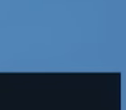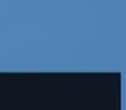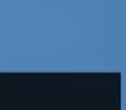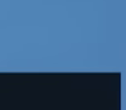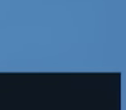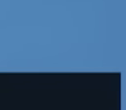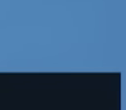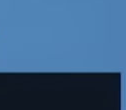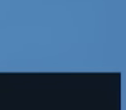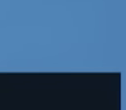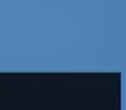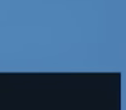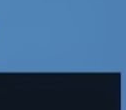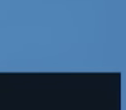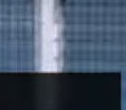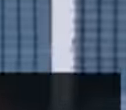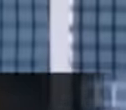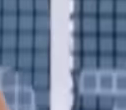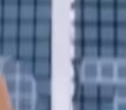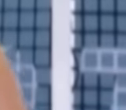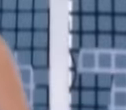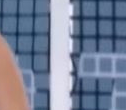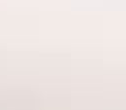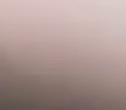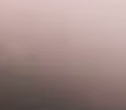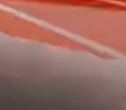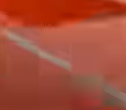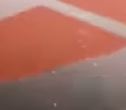Australia kekal terajui kumpulan F.